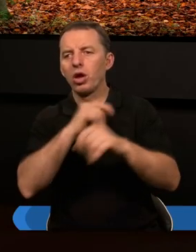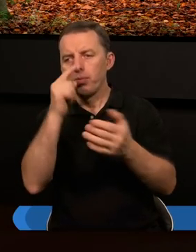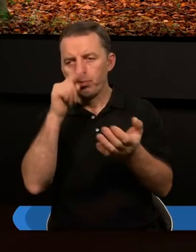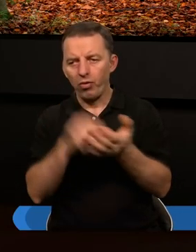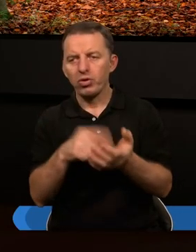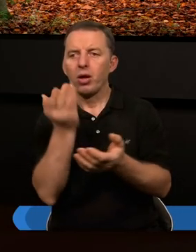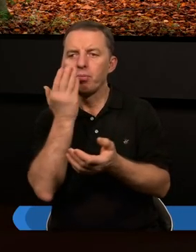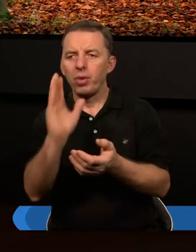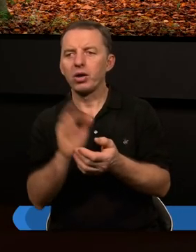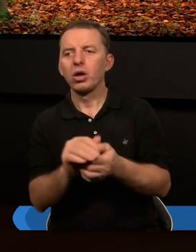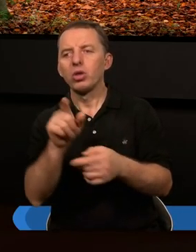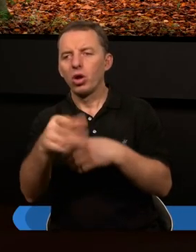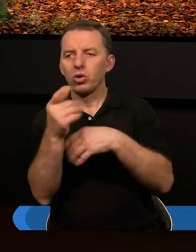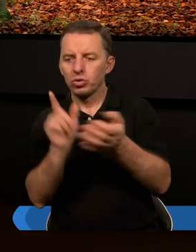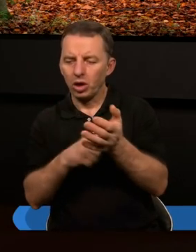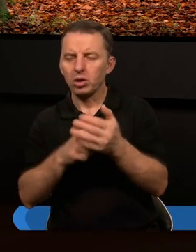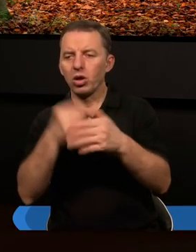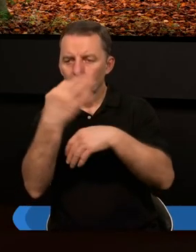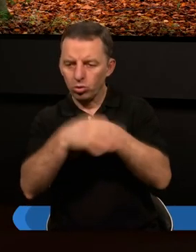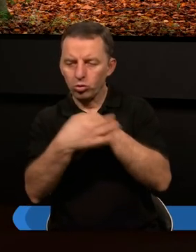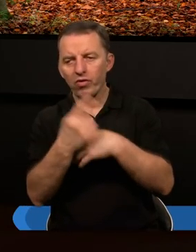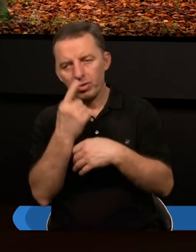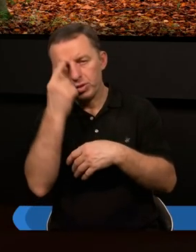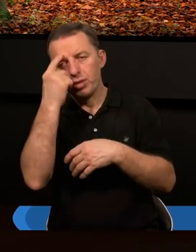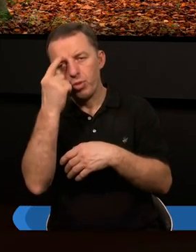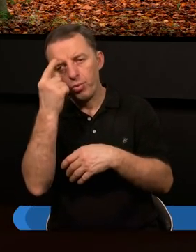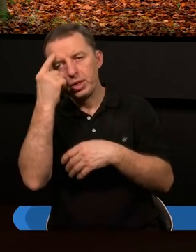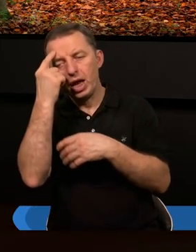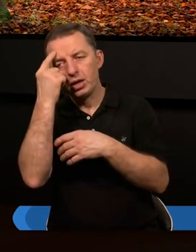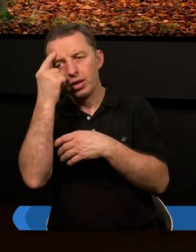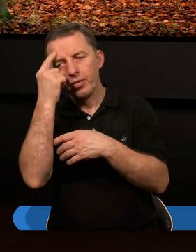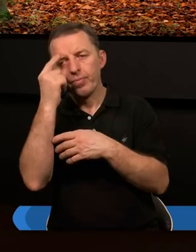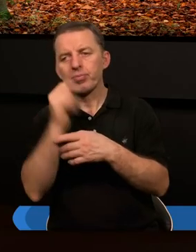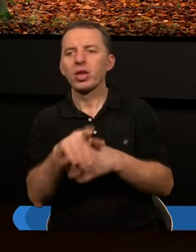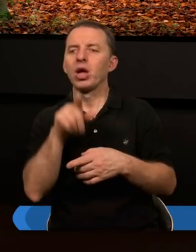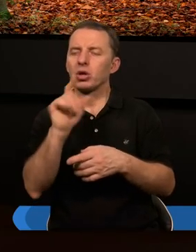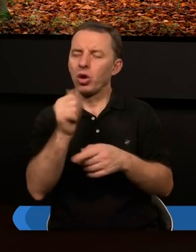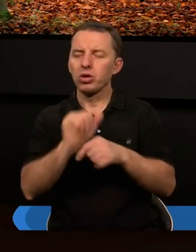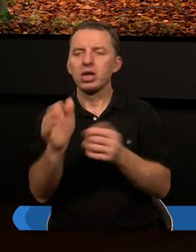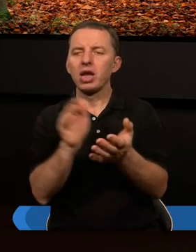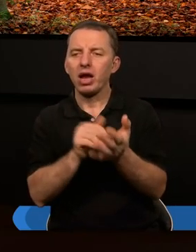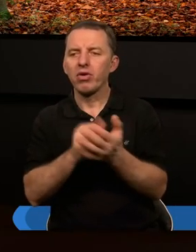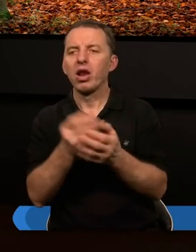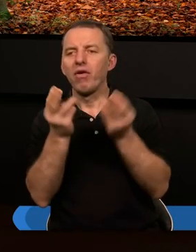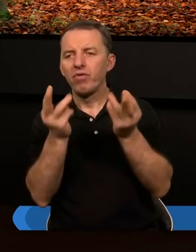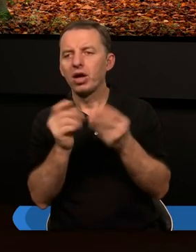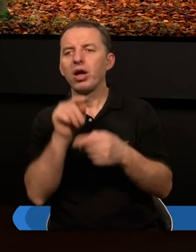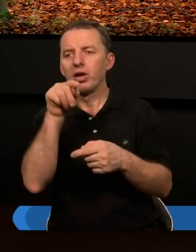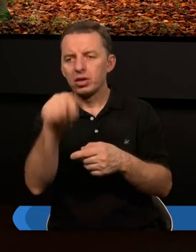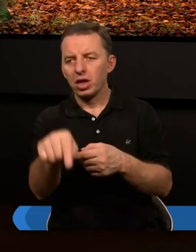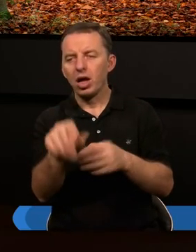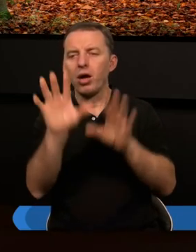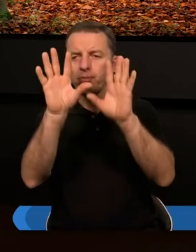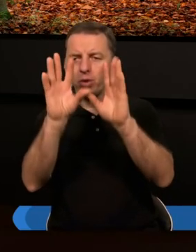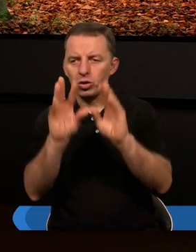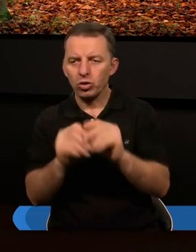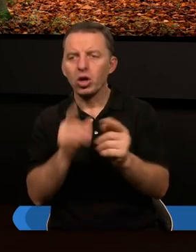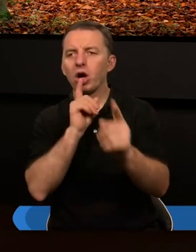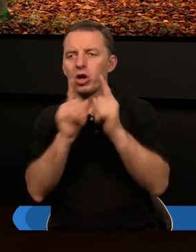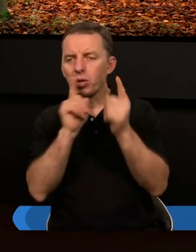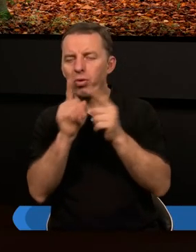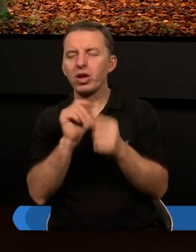powinniśmy też bardzo często studiować i sobie przypominać. I co jest niezwykle ważne, tak jak teraz w tym podsumowaniu